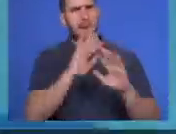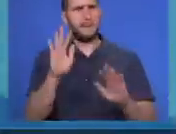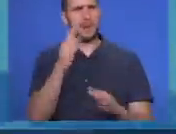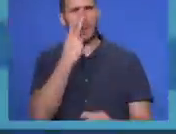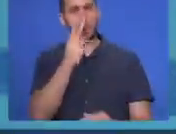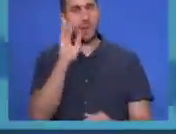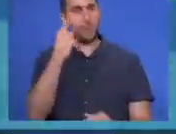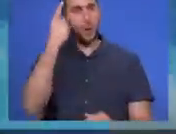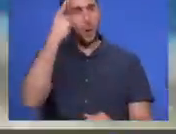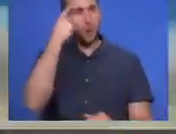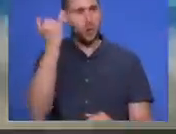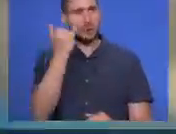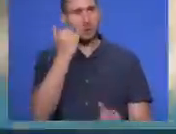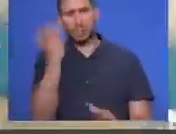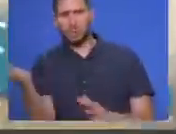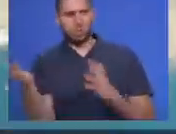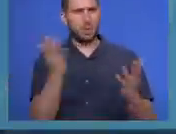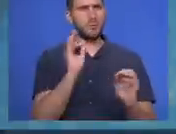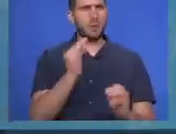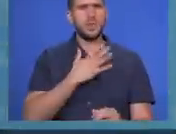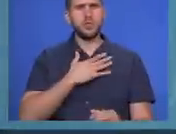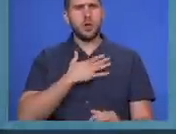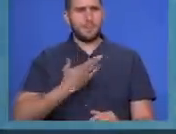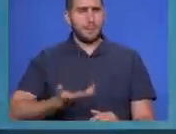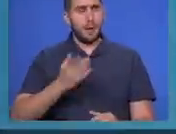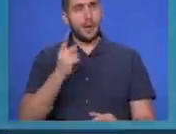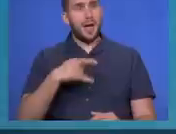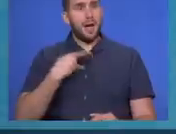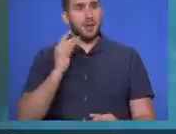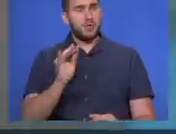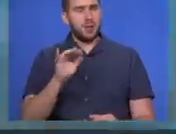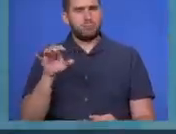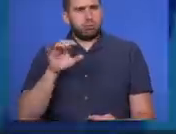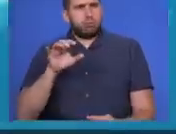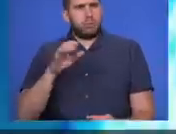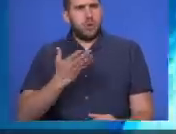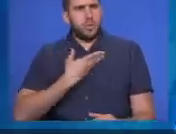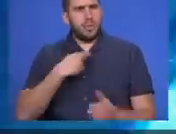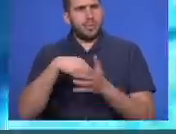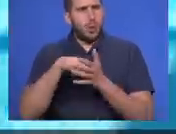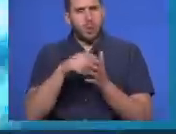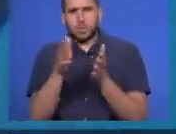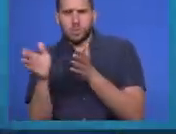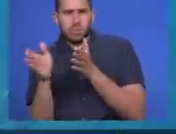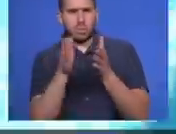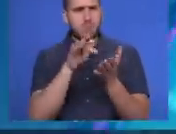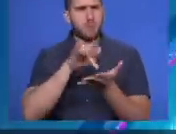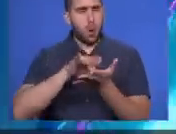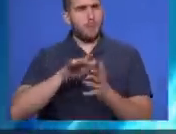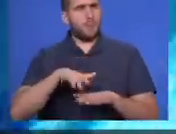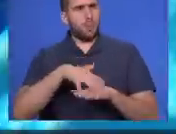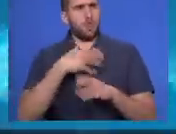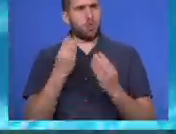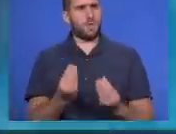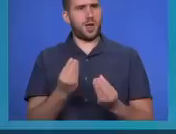וגם הראש הולך כל הזמן לצדדים בשביל הנשימה. החוויה הזאת של הרטט שנותן לי תיקונים, איפה אני נמצא, זה נותן תחושה טובה,